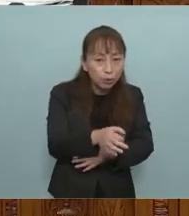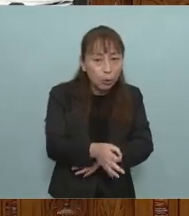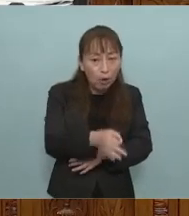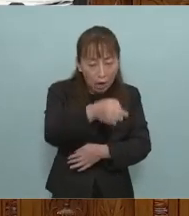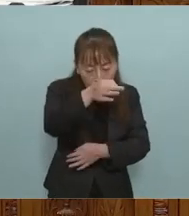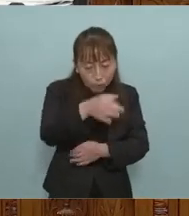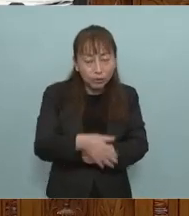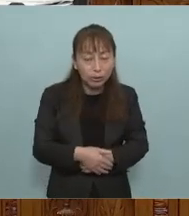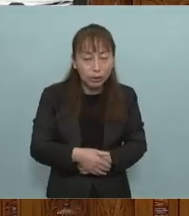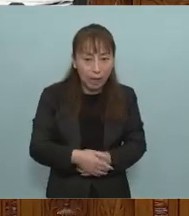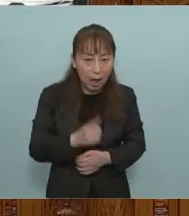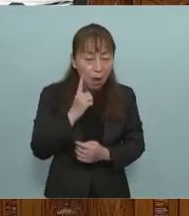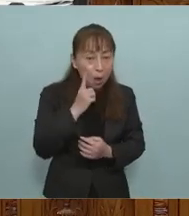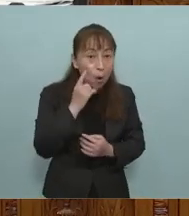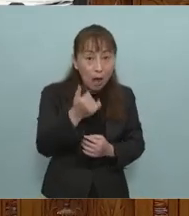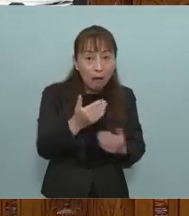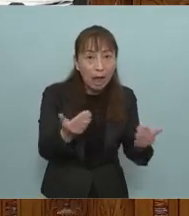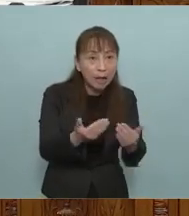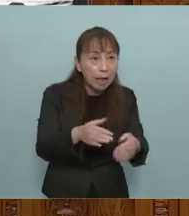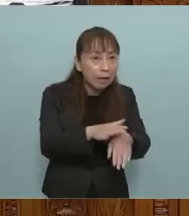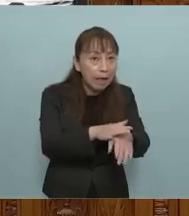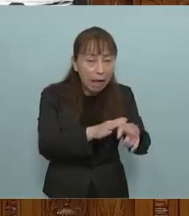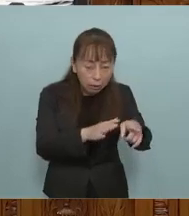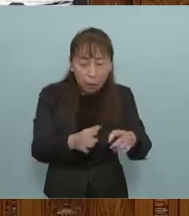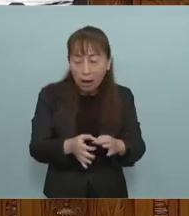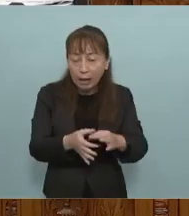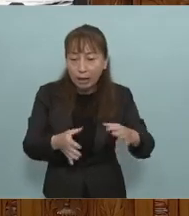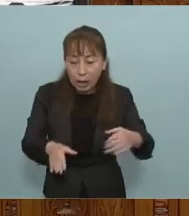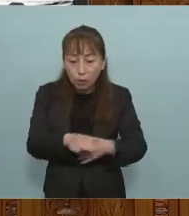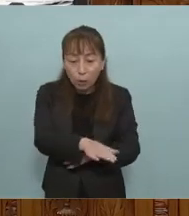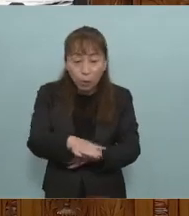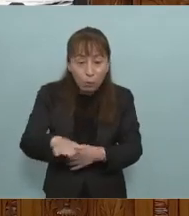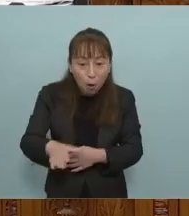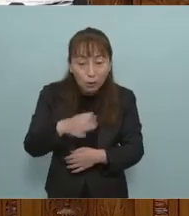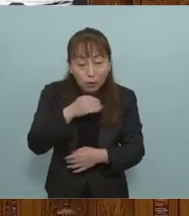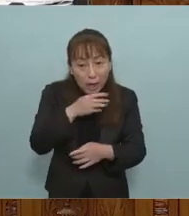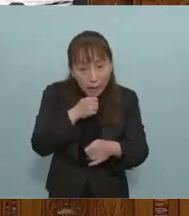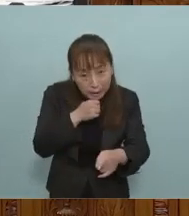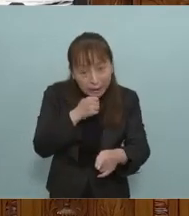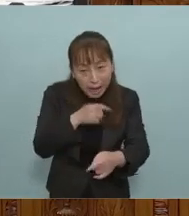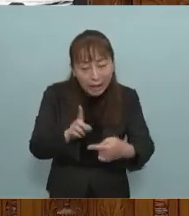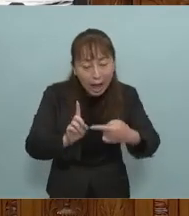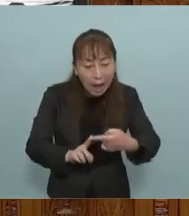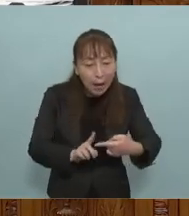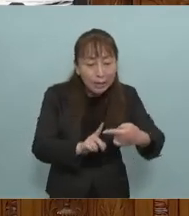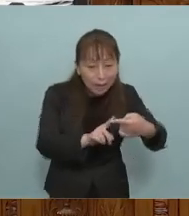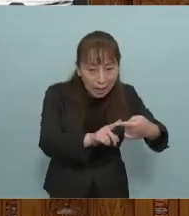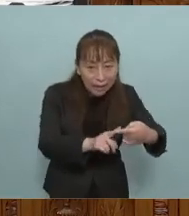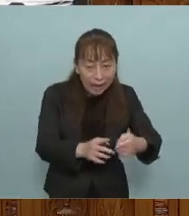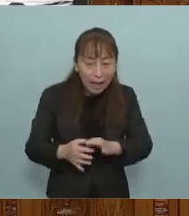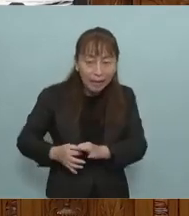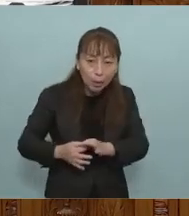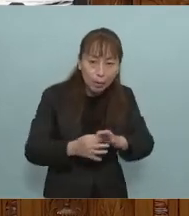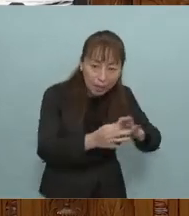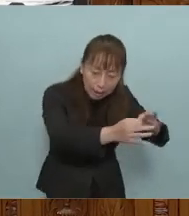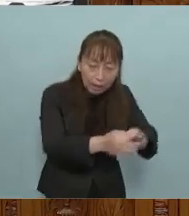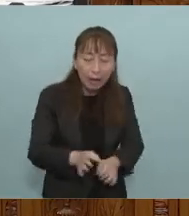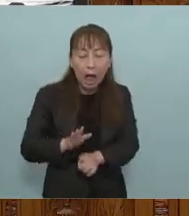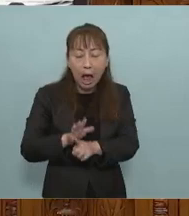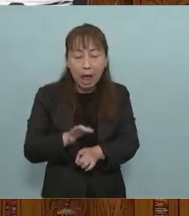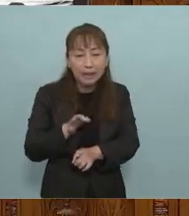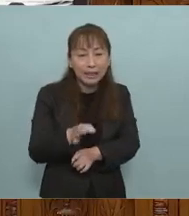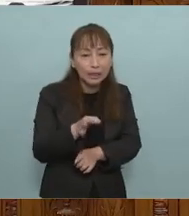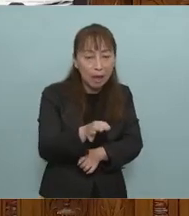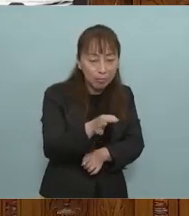、親の働き方に関わらない子どもの年齢に応じた切れ目のない支援強化の在り